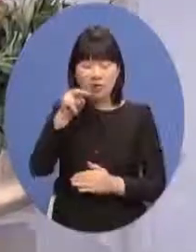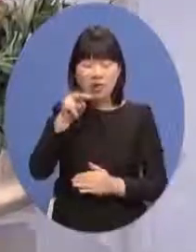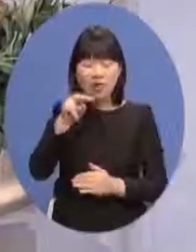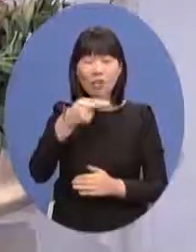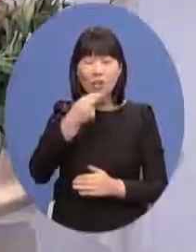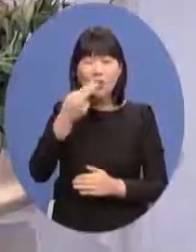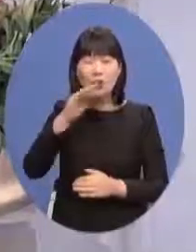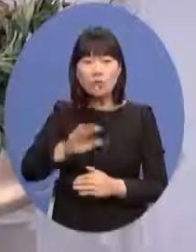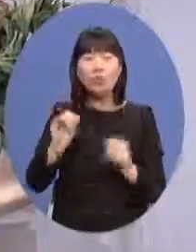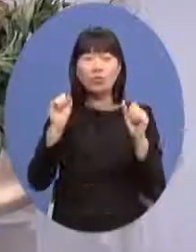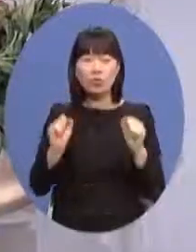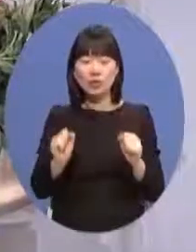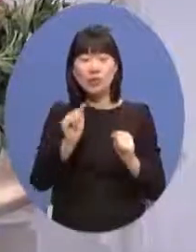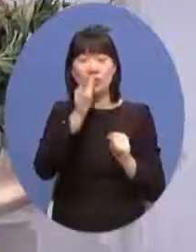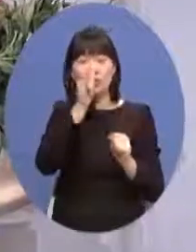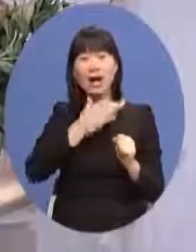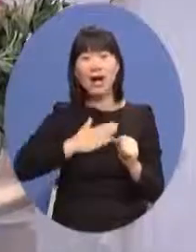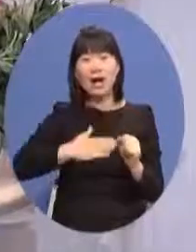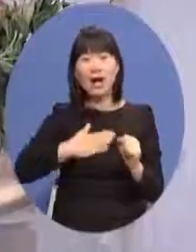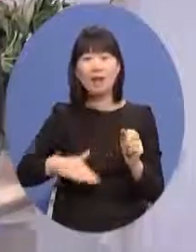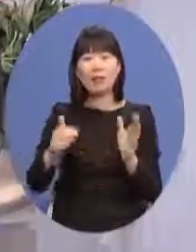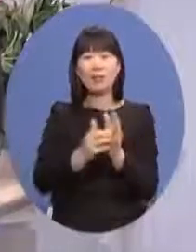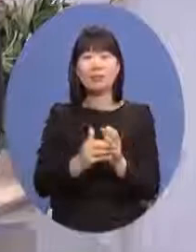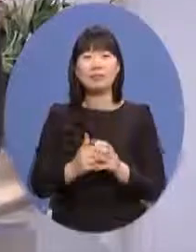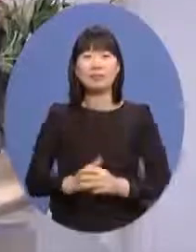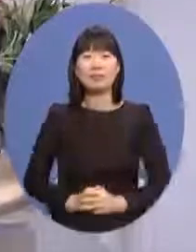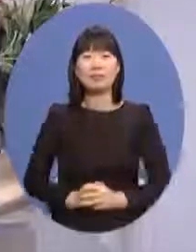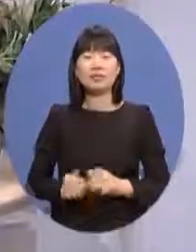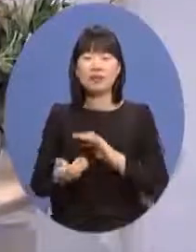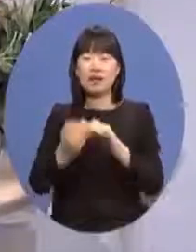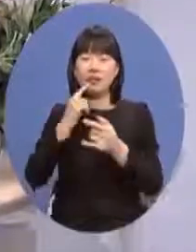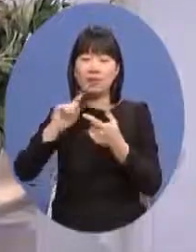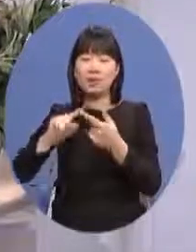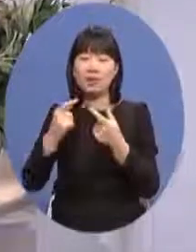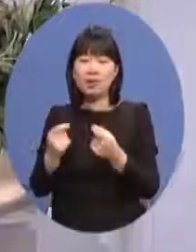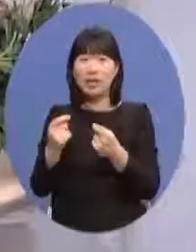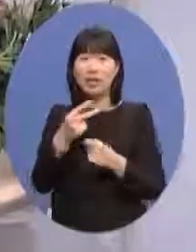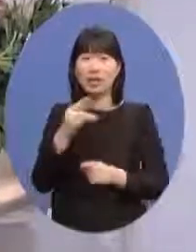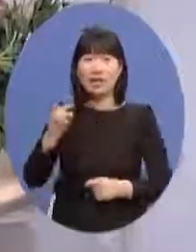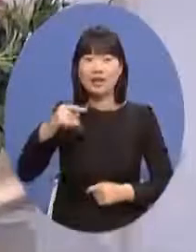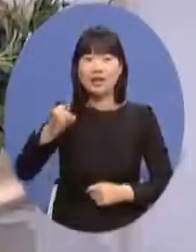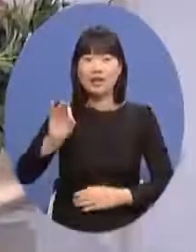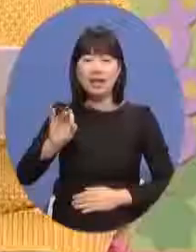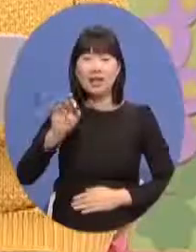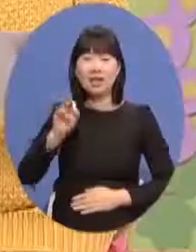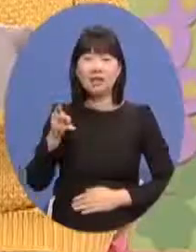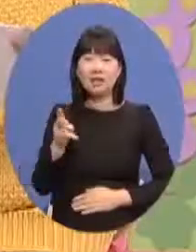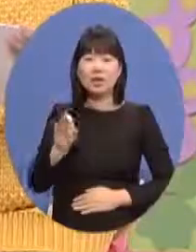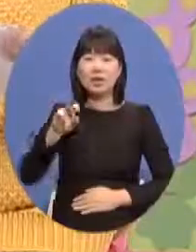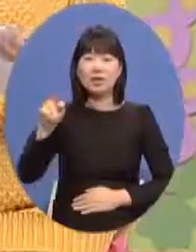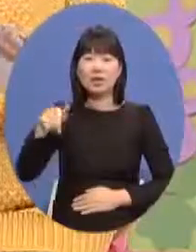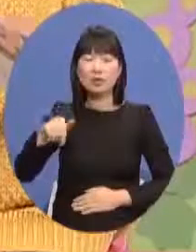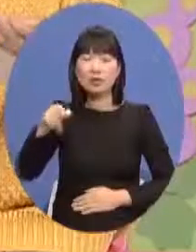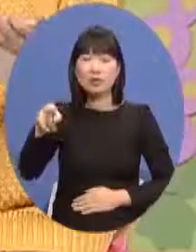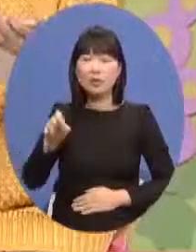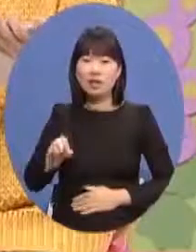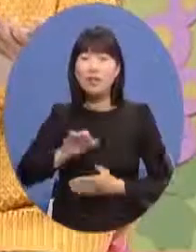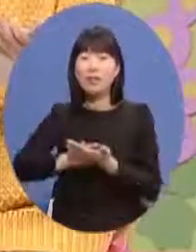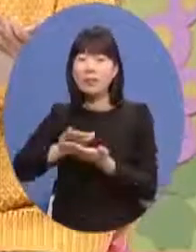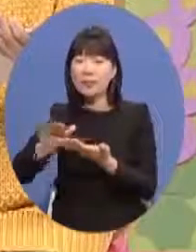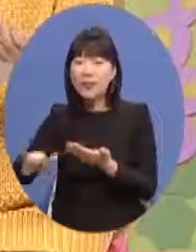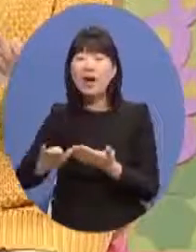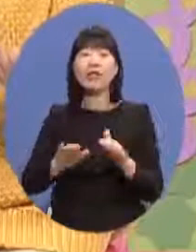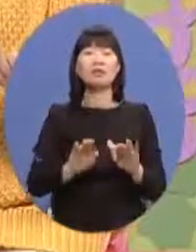없어도 존재하는구나라는 걸 알게 되는 시기죠. 아까 말씀하셨던 그 대상 영속성. 예, 맞아요. 네. 네. 자, 그럼